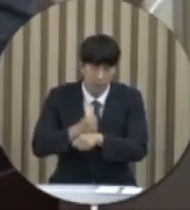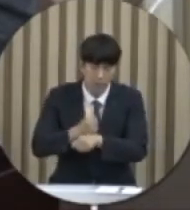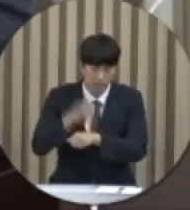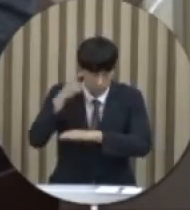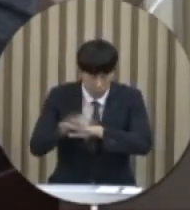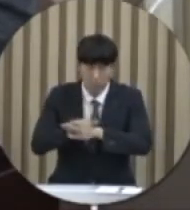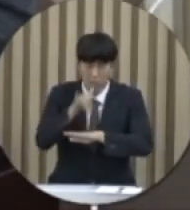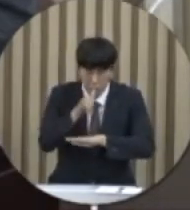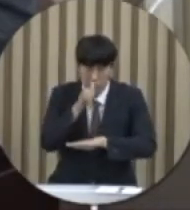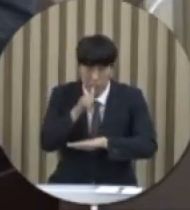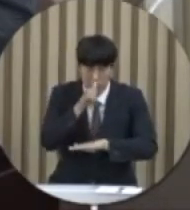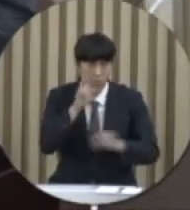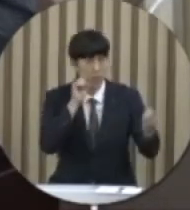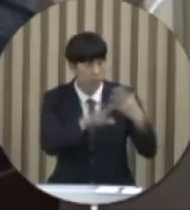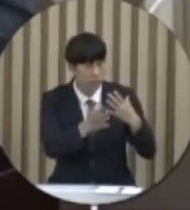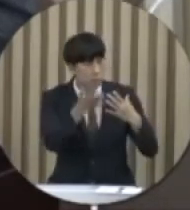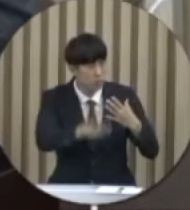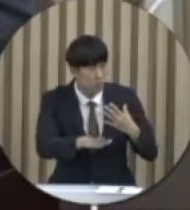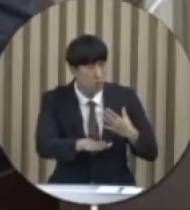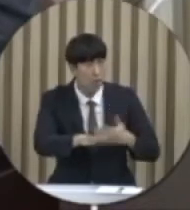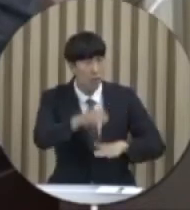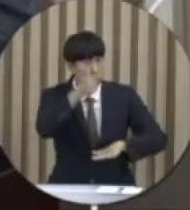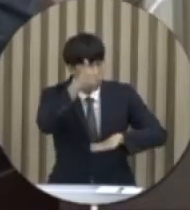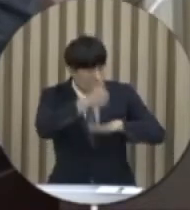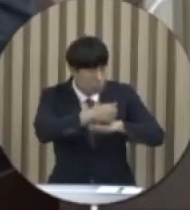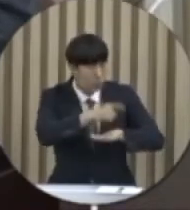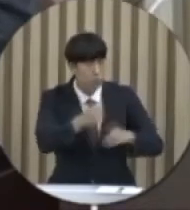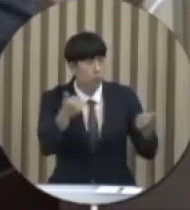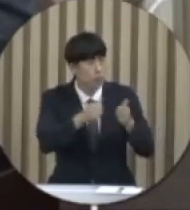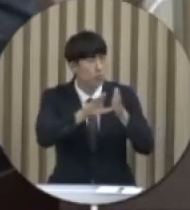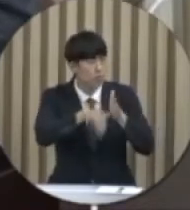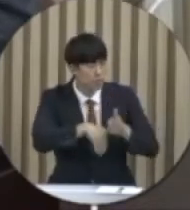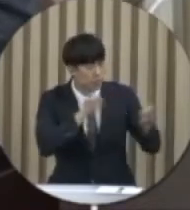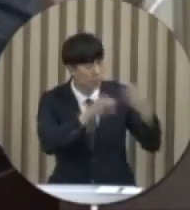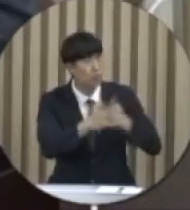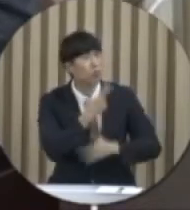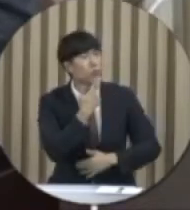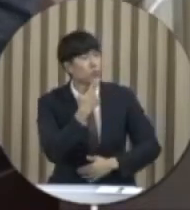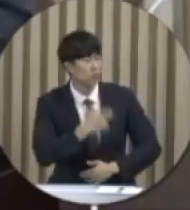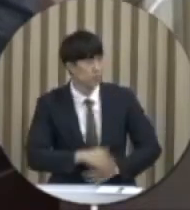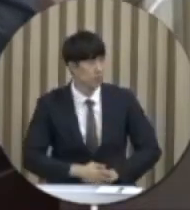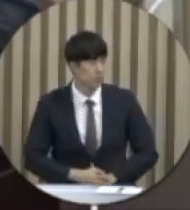해주셨는데 마지막 행감회 자리에서는 답변을 못 얻었습니다.